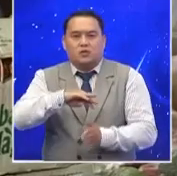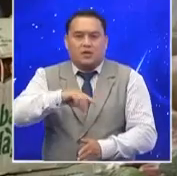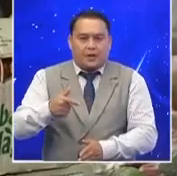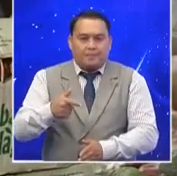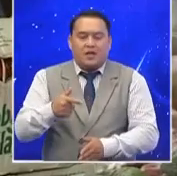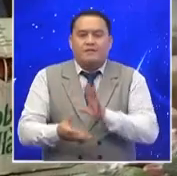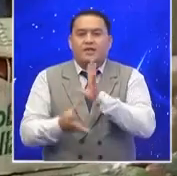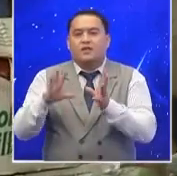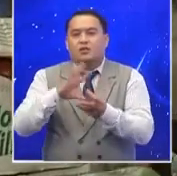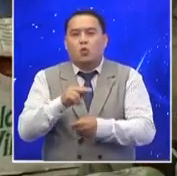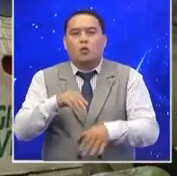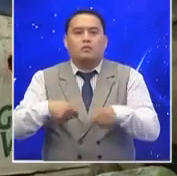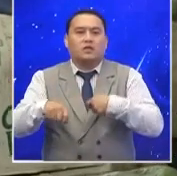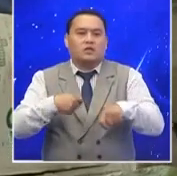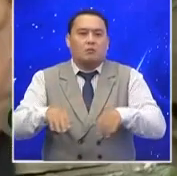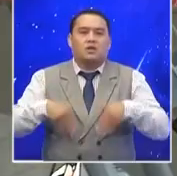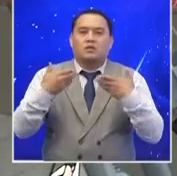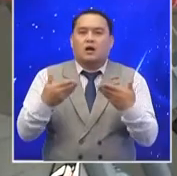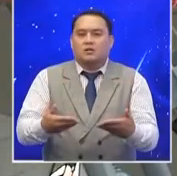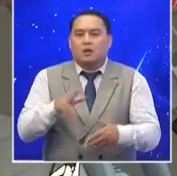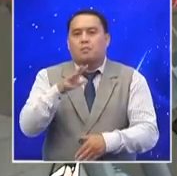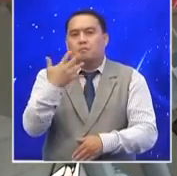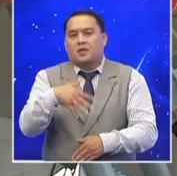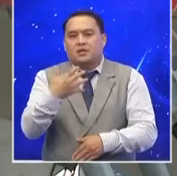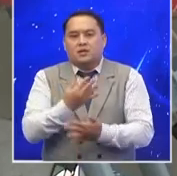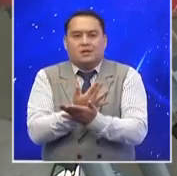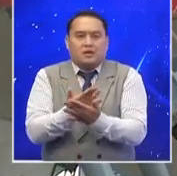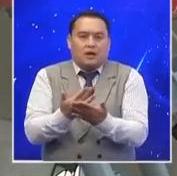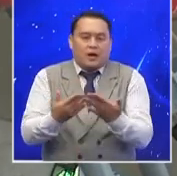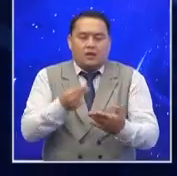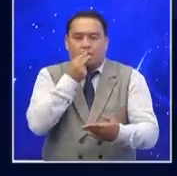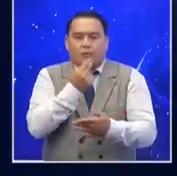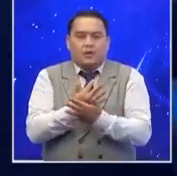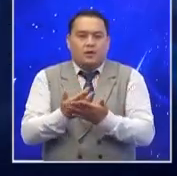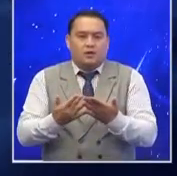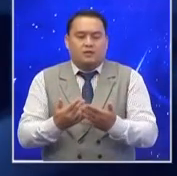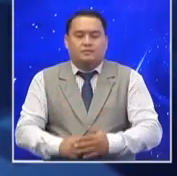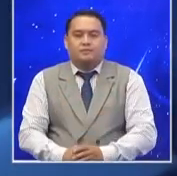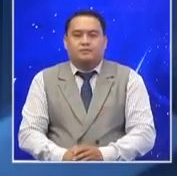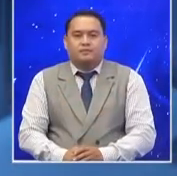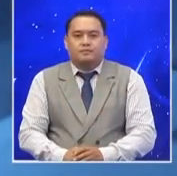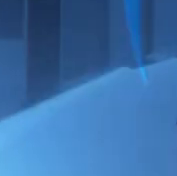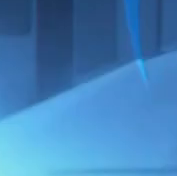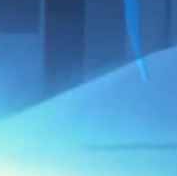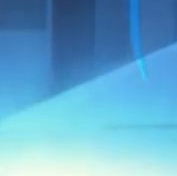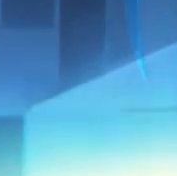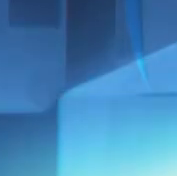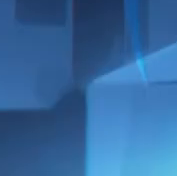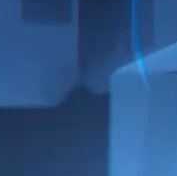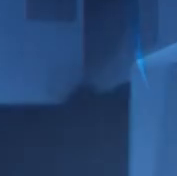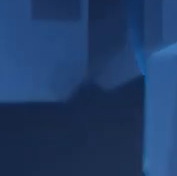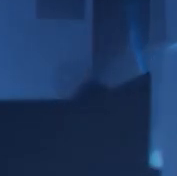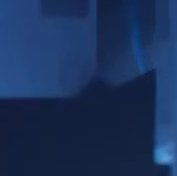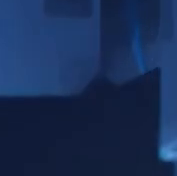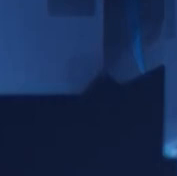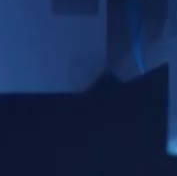тенге. В итоге на ярмарке было представлено порядка 50 наименований сельскохозяйственных товаров. Ануар Амангельдинов,